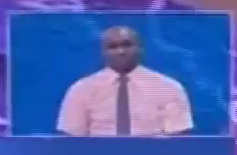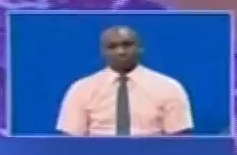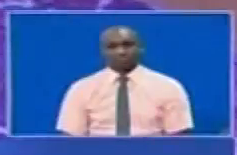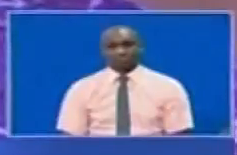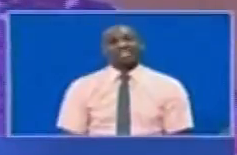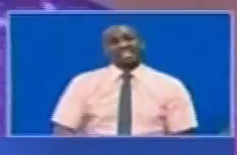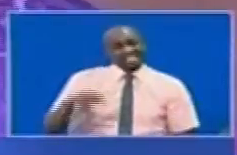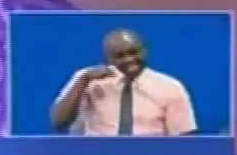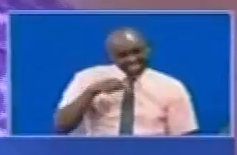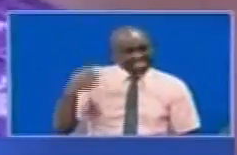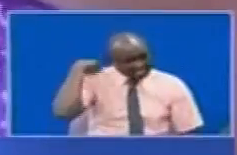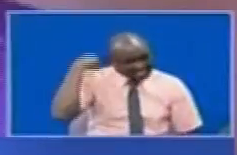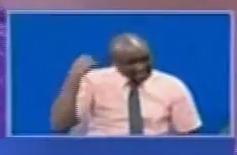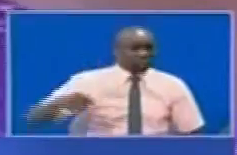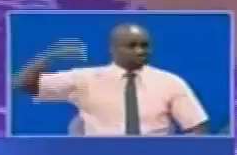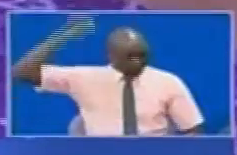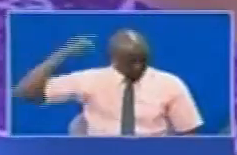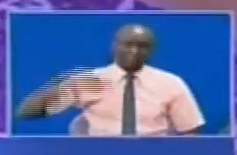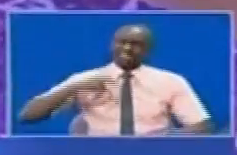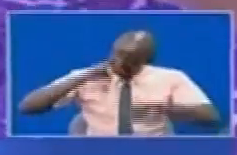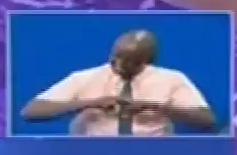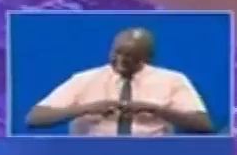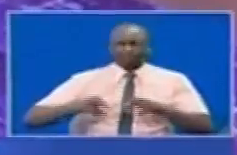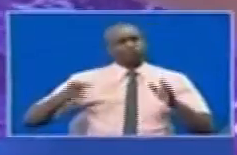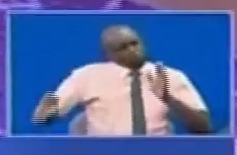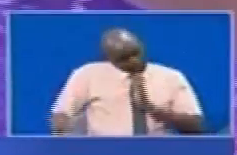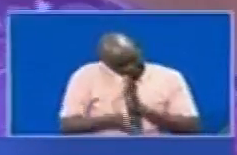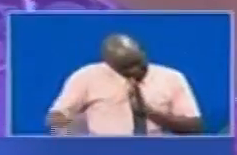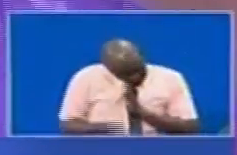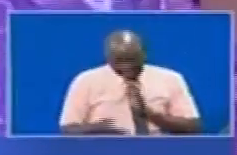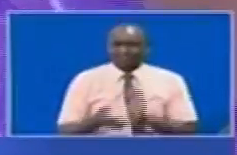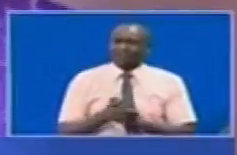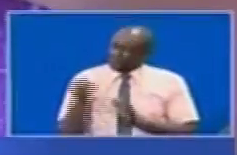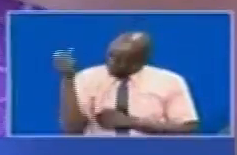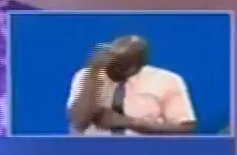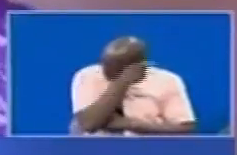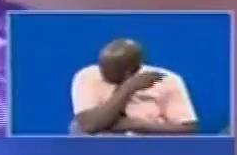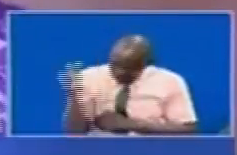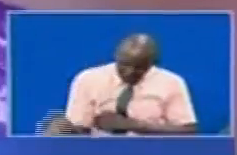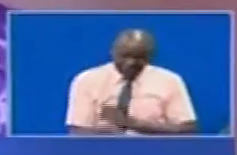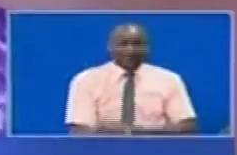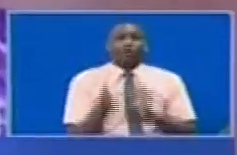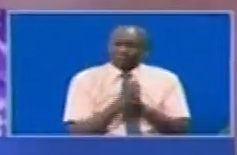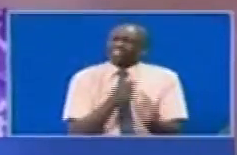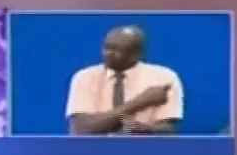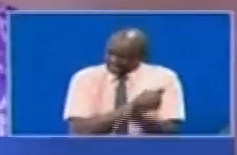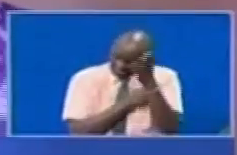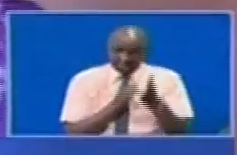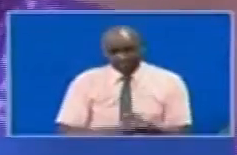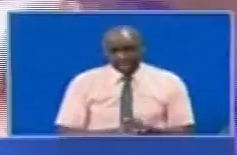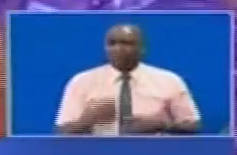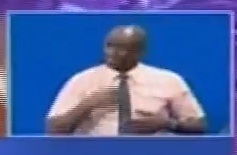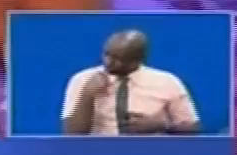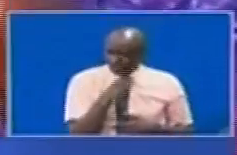Jana juzi nilikaa mpaka usiku, saa sita ya usiku, kama daktari kwa ofisi yangu.